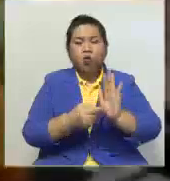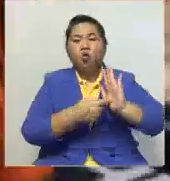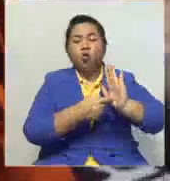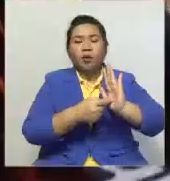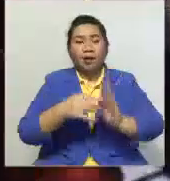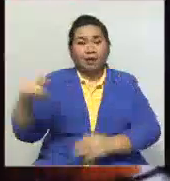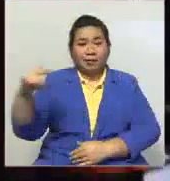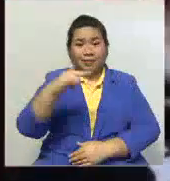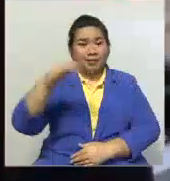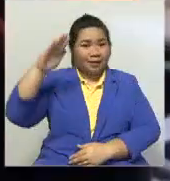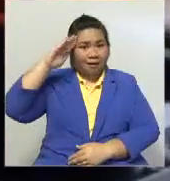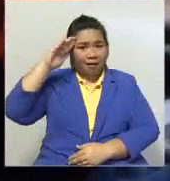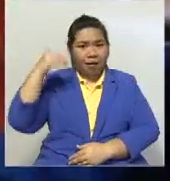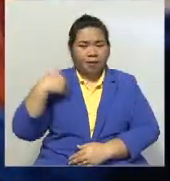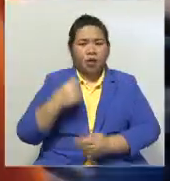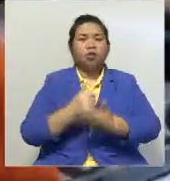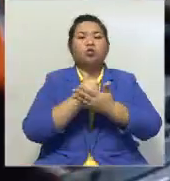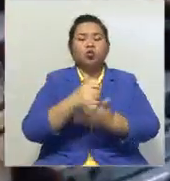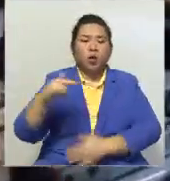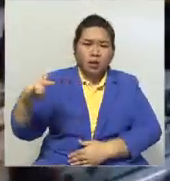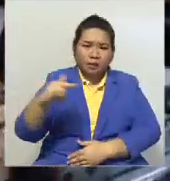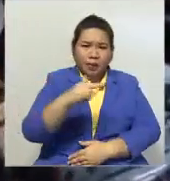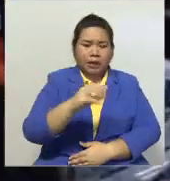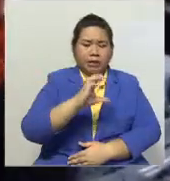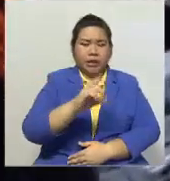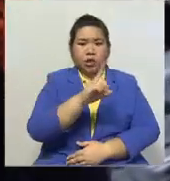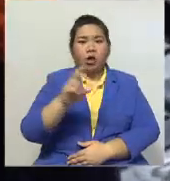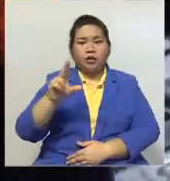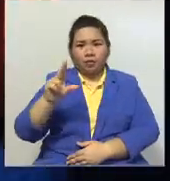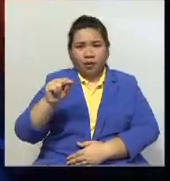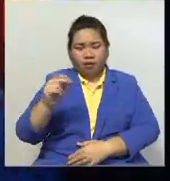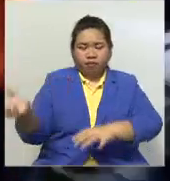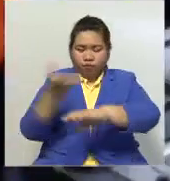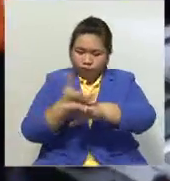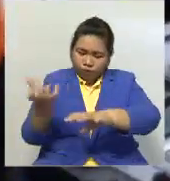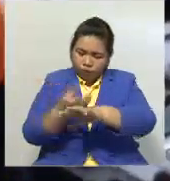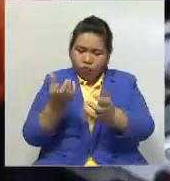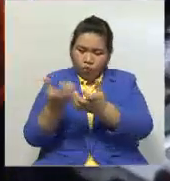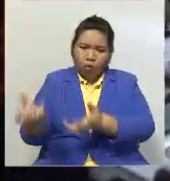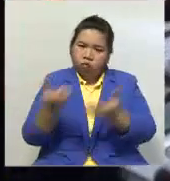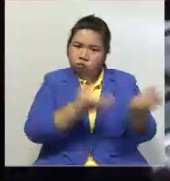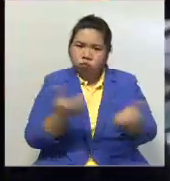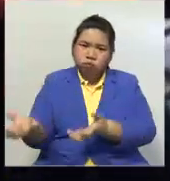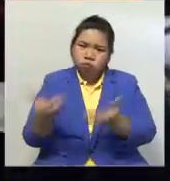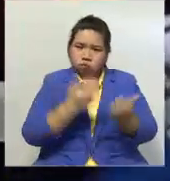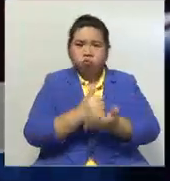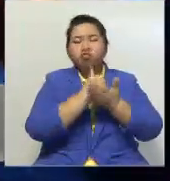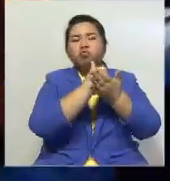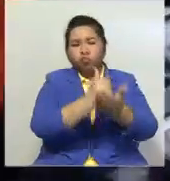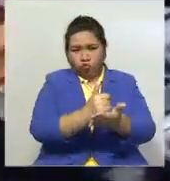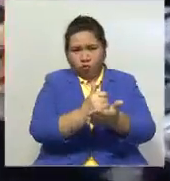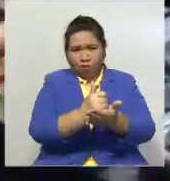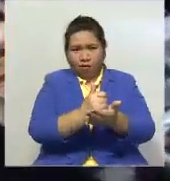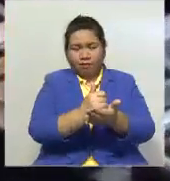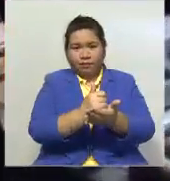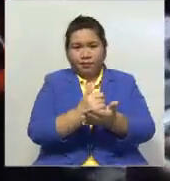กองทัพอากาศของเราก็มีการจัดเครื่องบิน430นำสิ่งของพระราชทานไปช่วยเหลือผู้ประสบอุทกภัยในสปป.ลาวนะ